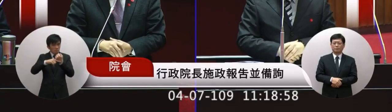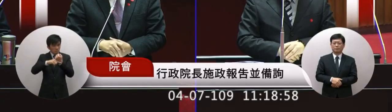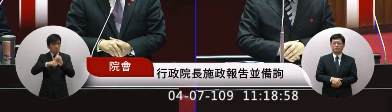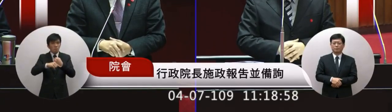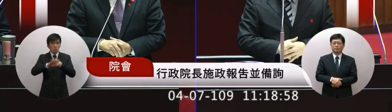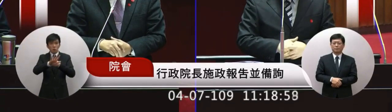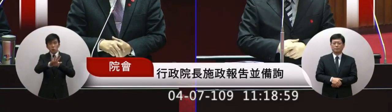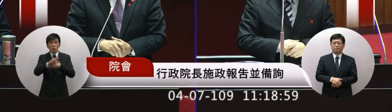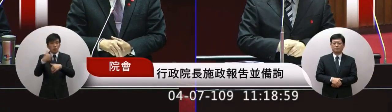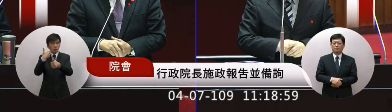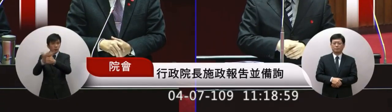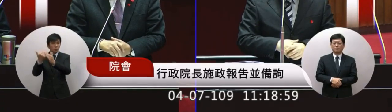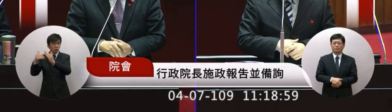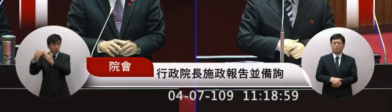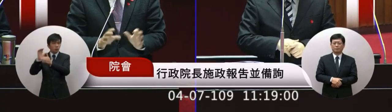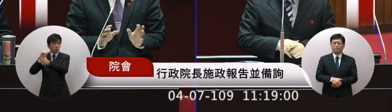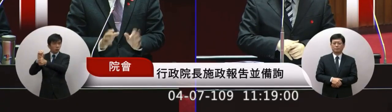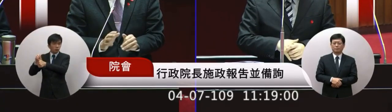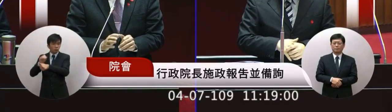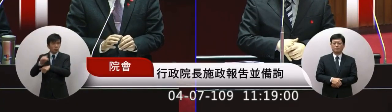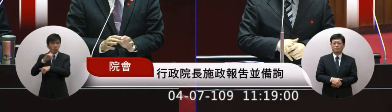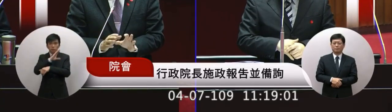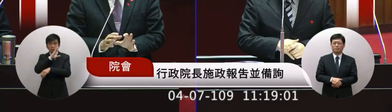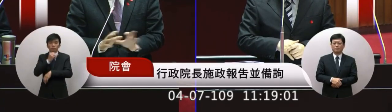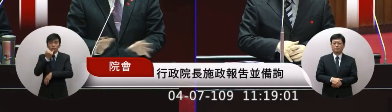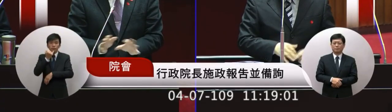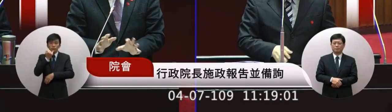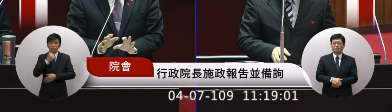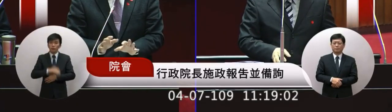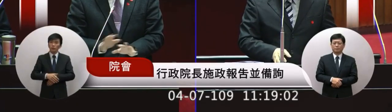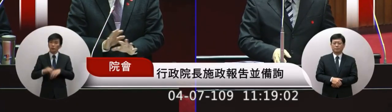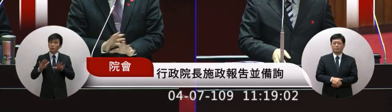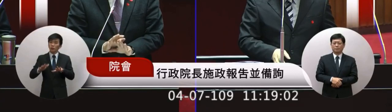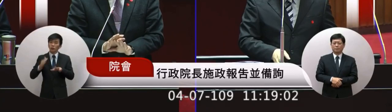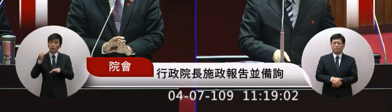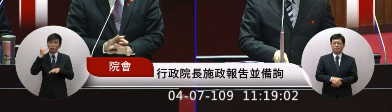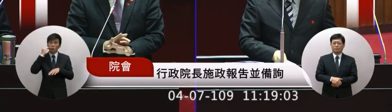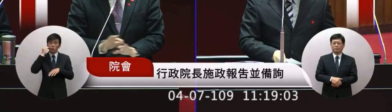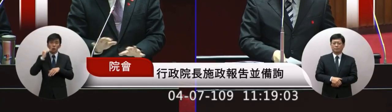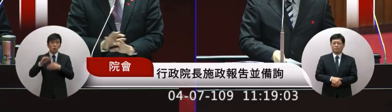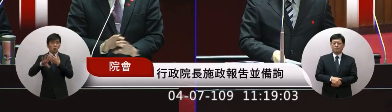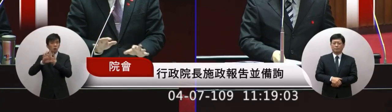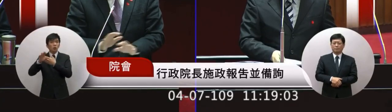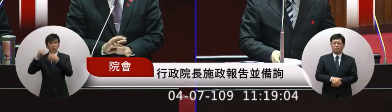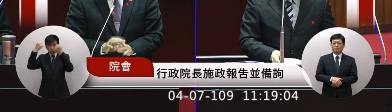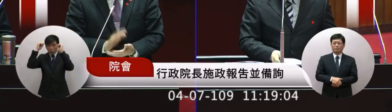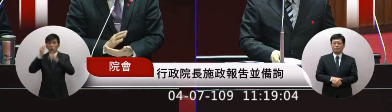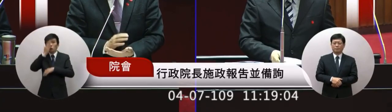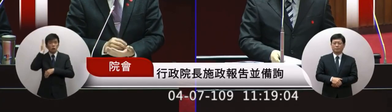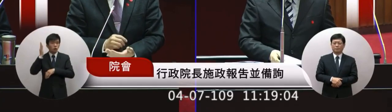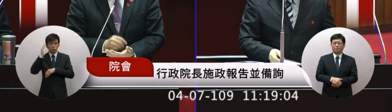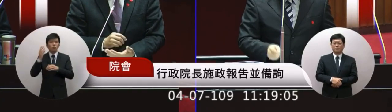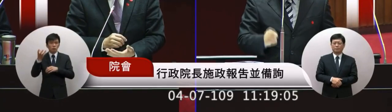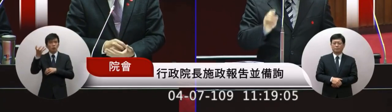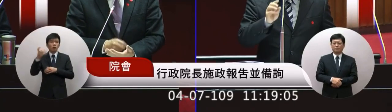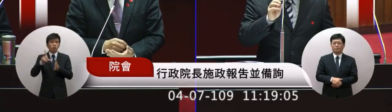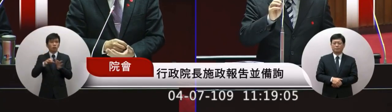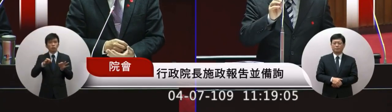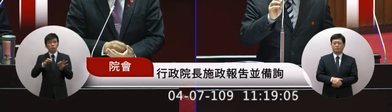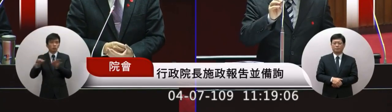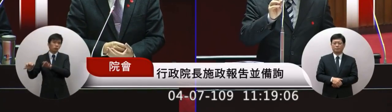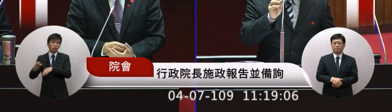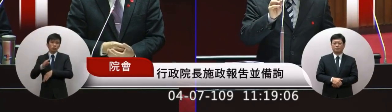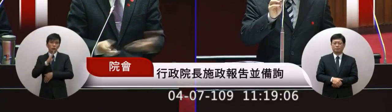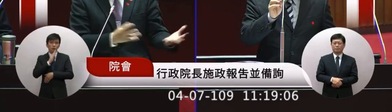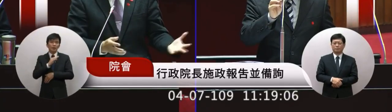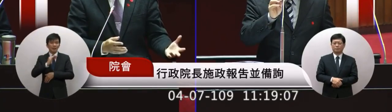学校做参考。那以现在校外教学啊，多数的学校毕业旅行啊，大概都会延后了，因为毕业旅行对毕业生比